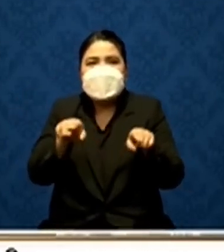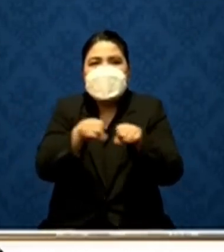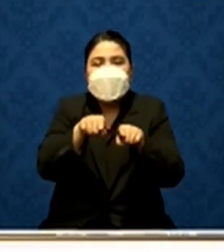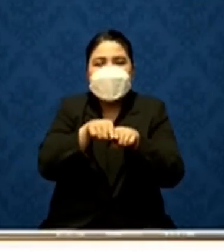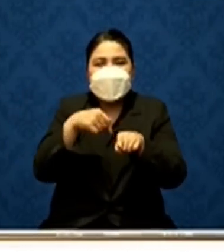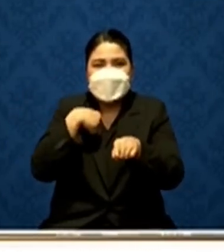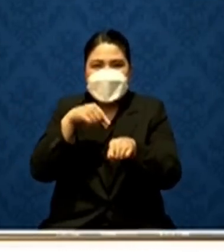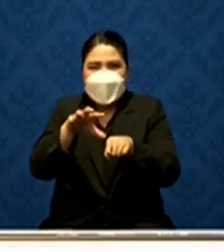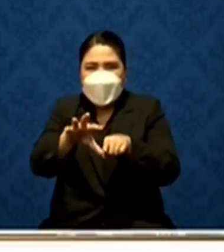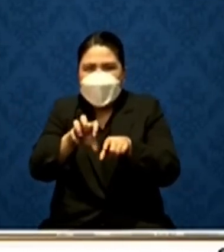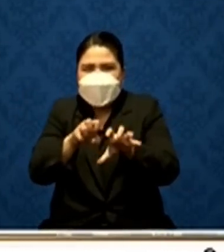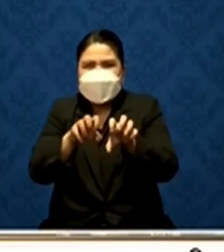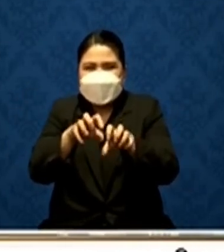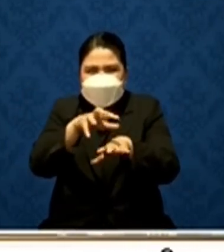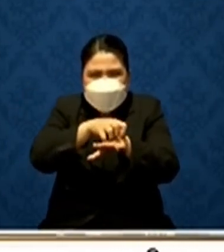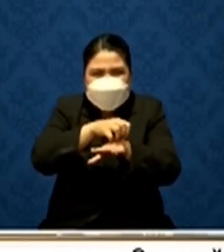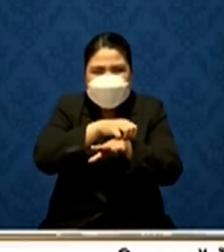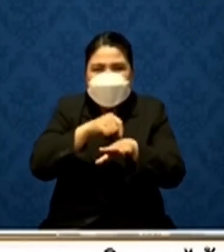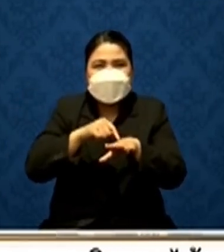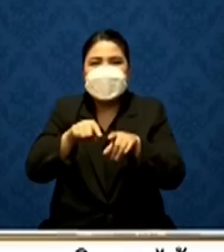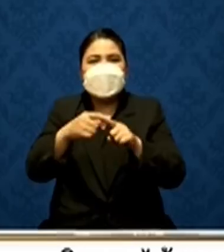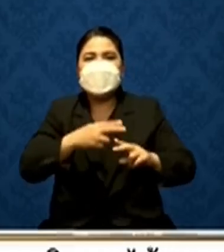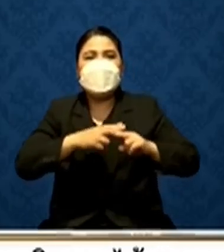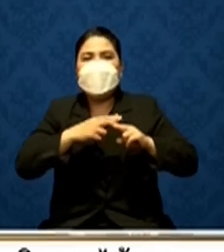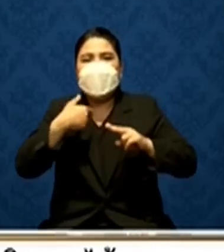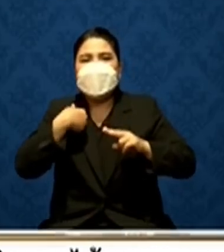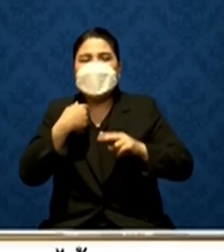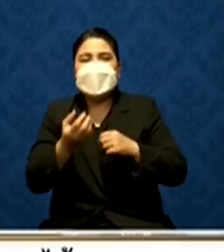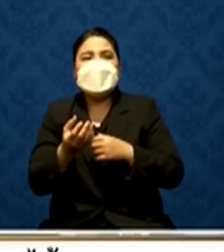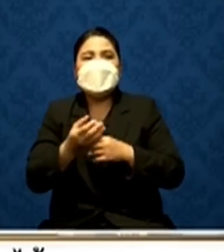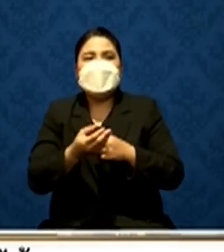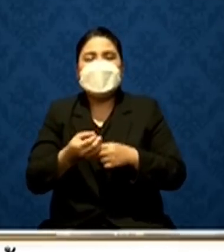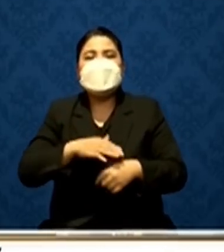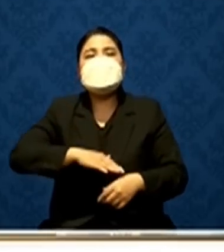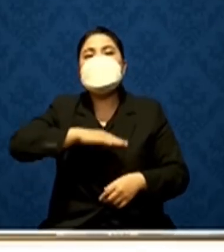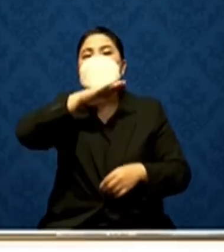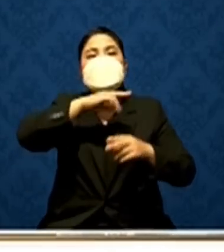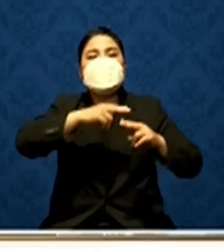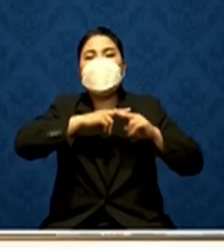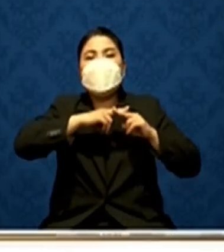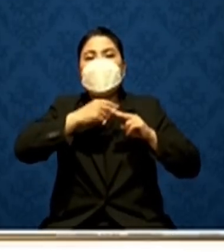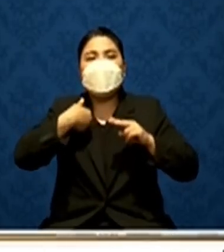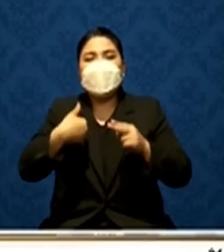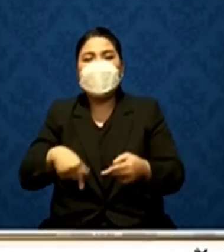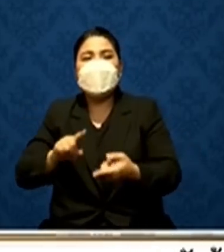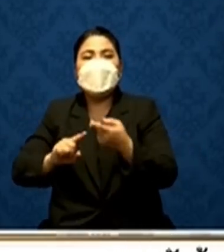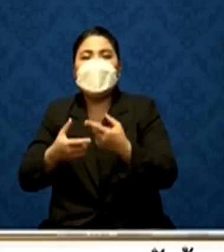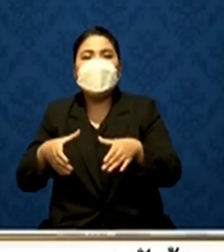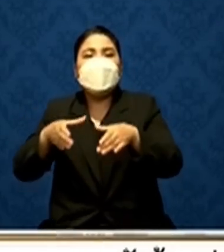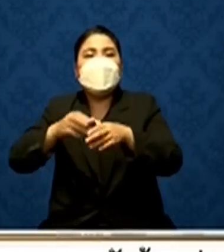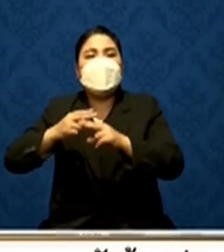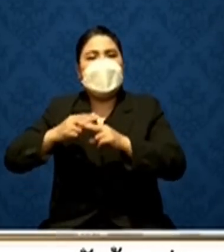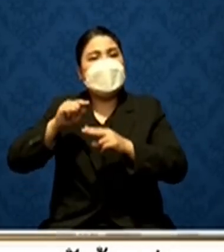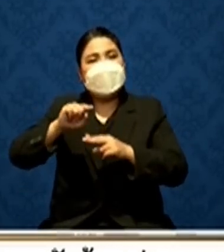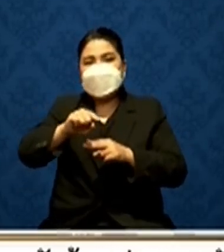เอมของตนเองและพวกพ้องฮะซึ่งสิ่งเหล่านี้จะต้องถูกกำจัด